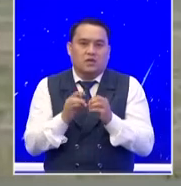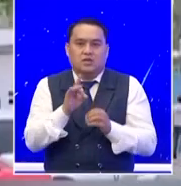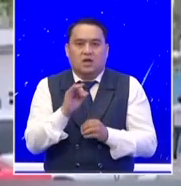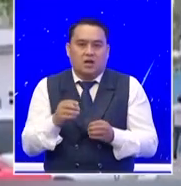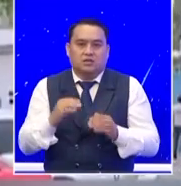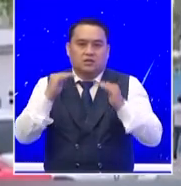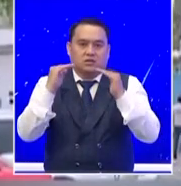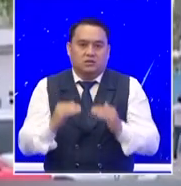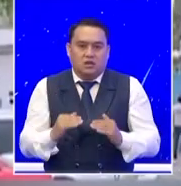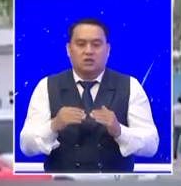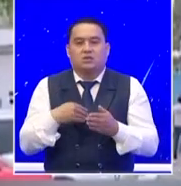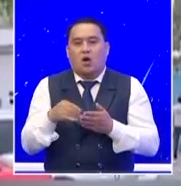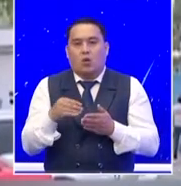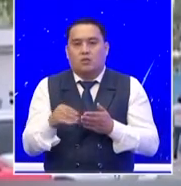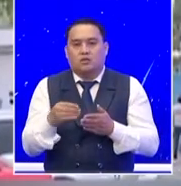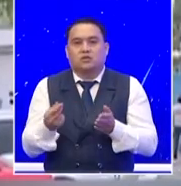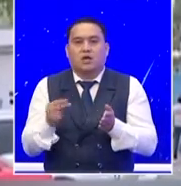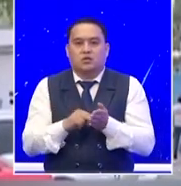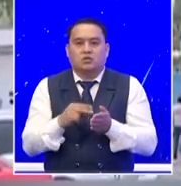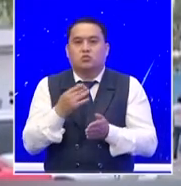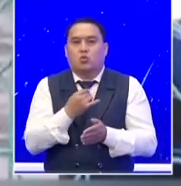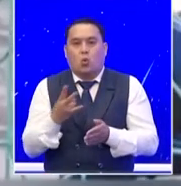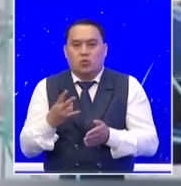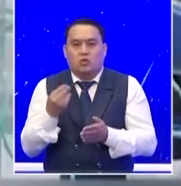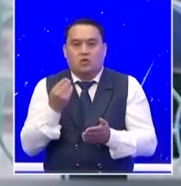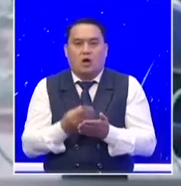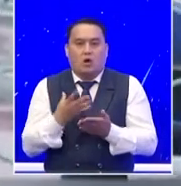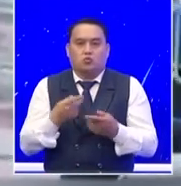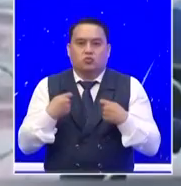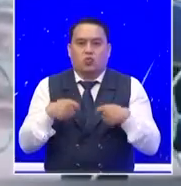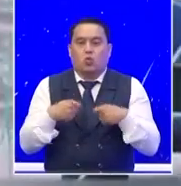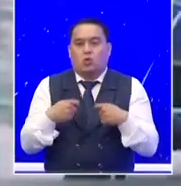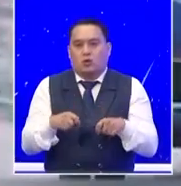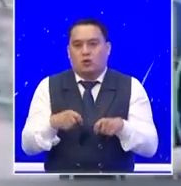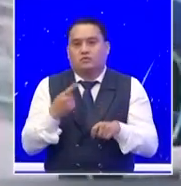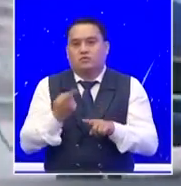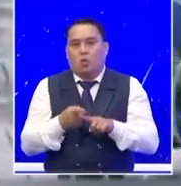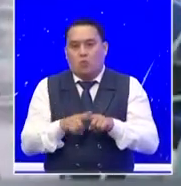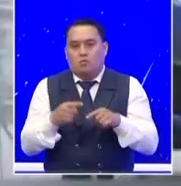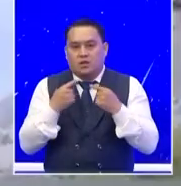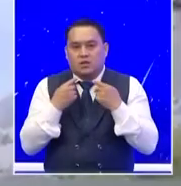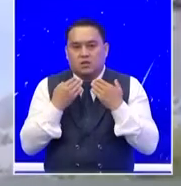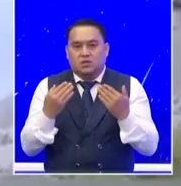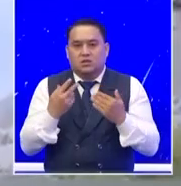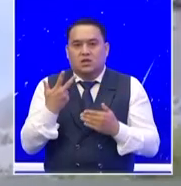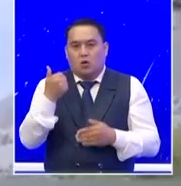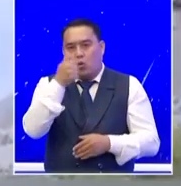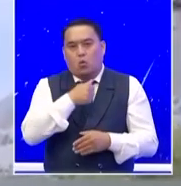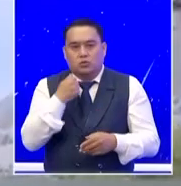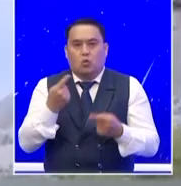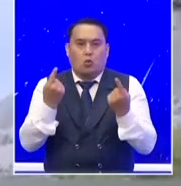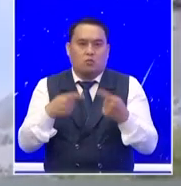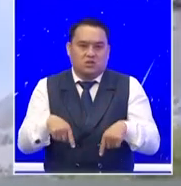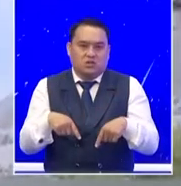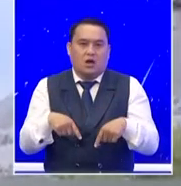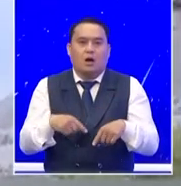раз снизил объемы закупа. Себестоимость за тонну стала дороже рыночной стоимости известняка. Последние 3 года предприятие убыточное.